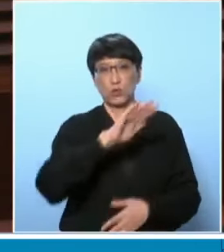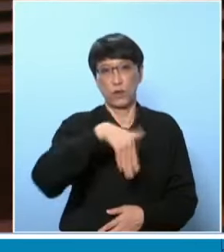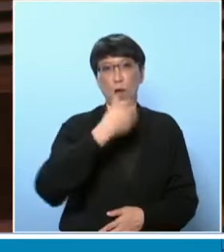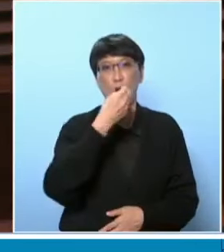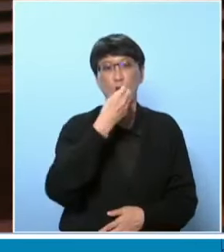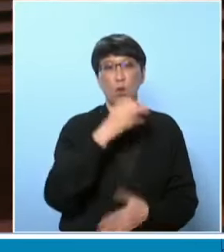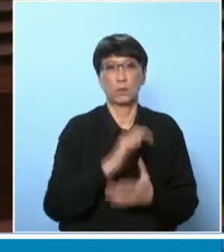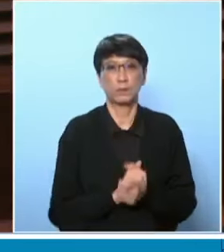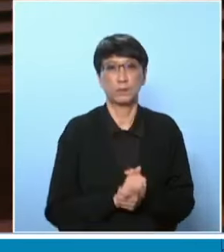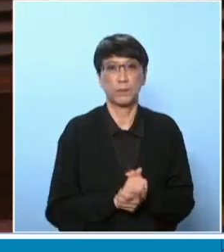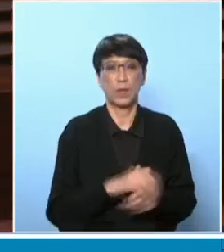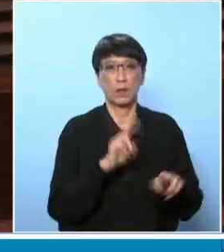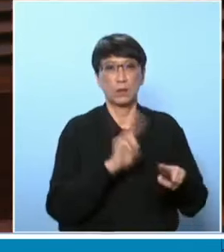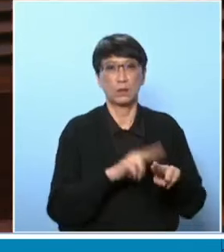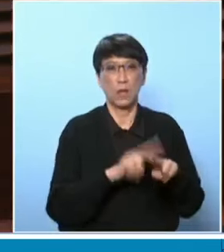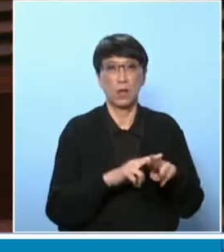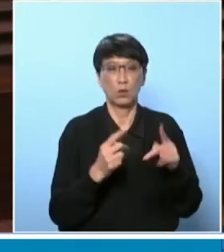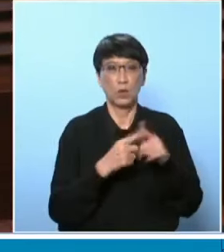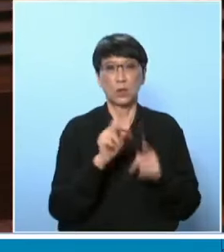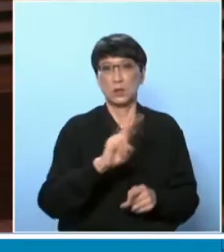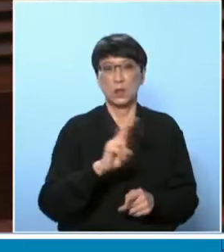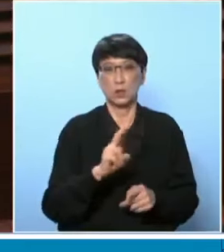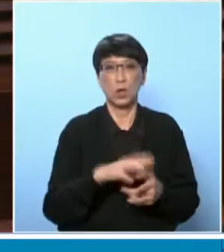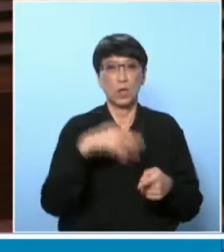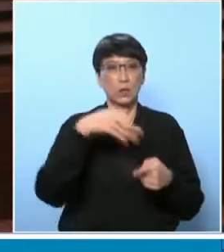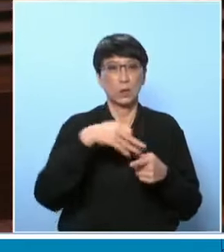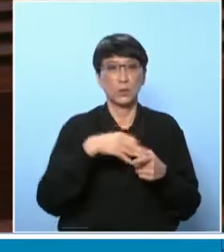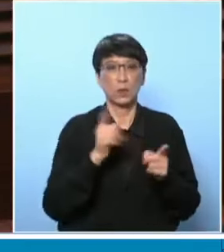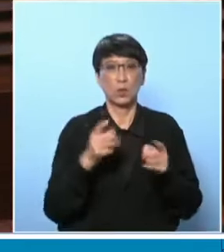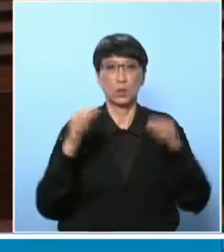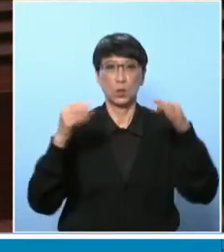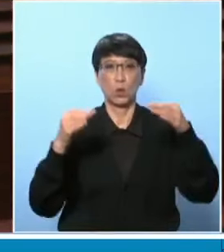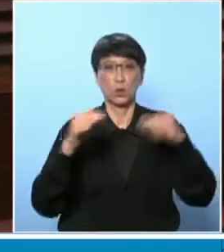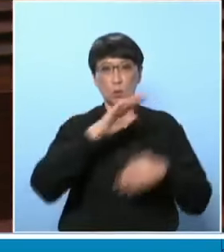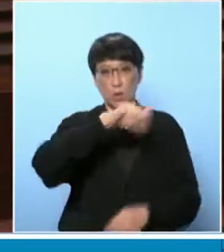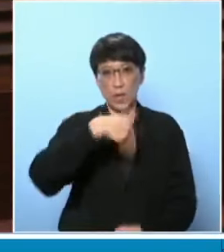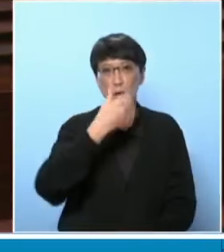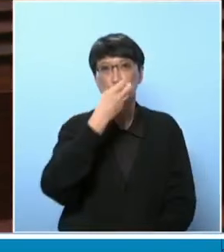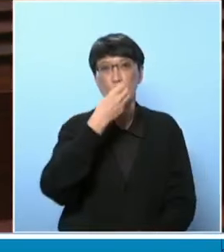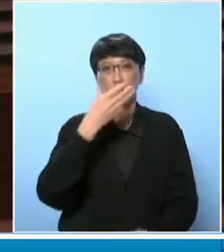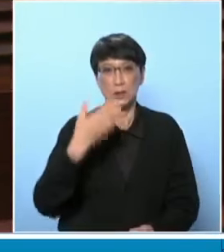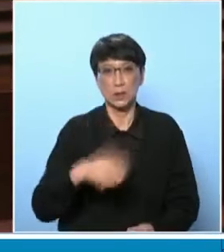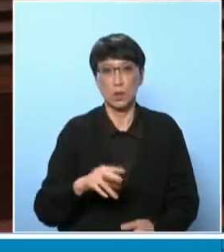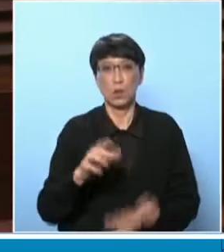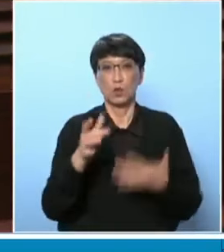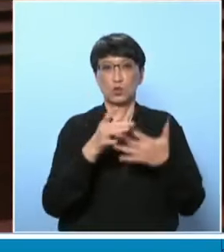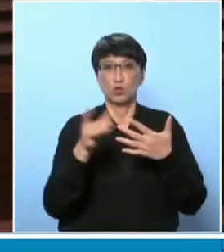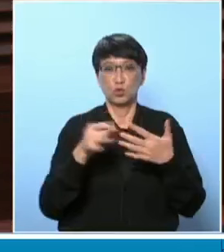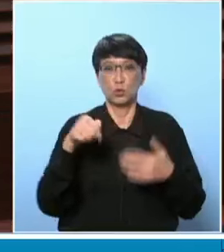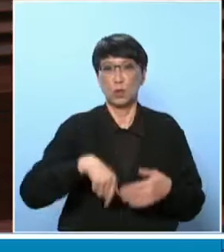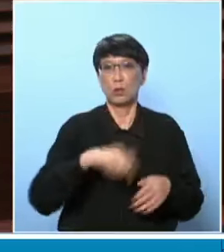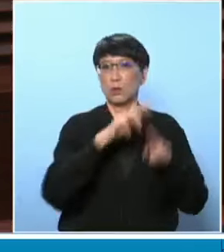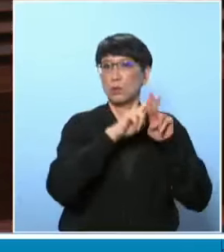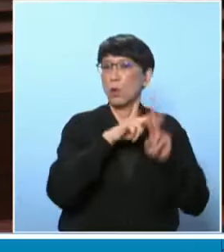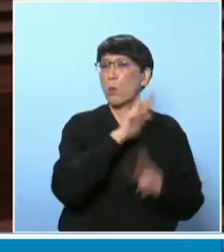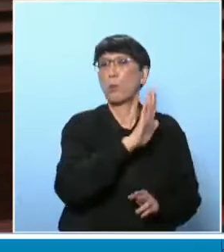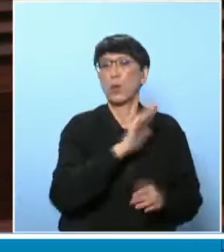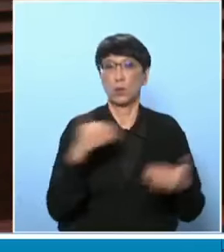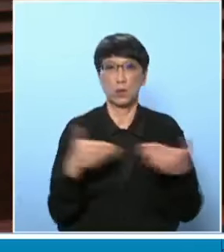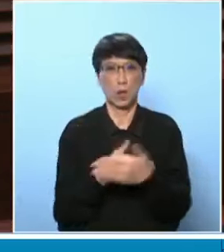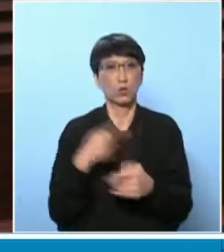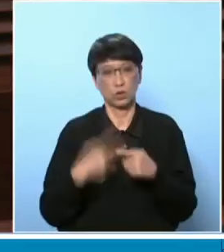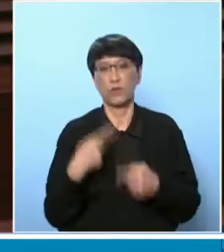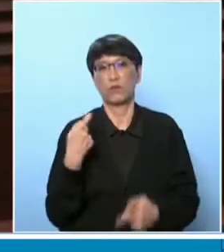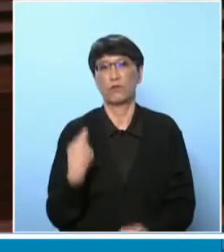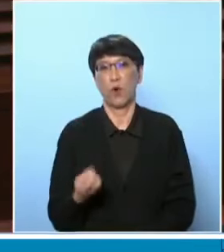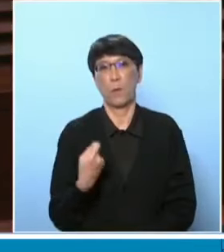過嚟。內地嘅旅客同樣地，譬如你深圳又好，廣州又好，佢哋過到嚟香港，佢都可以選擇唔過夜，因為而家嘅交通真係好方